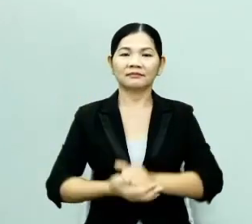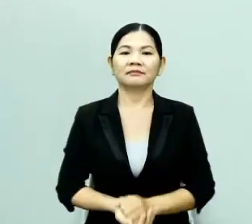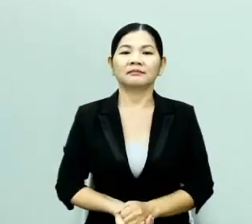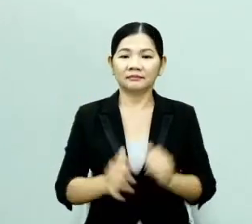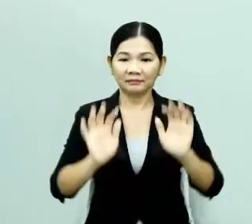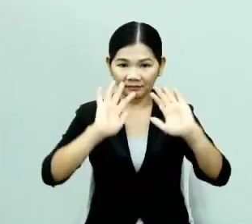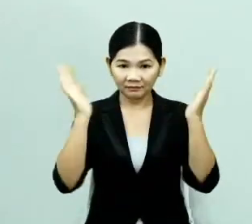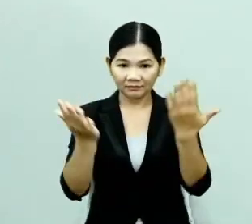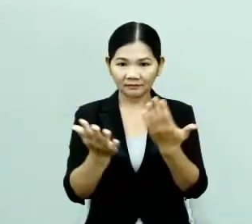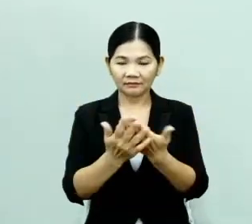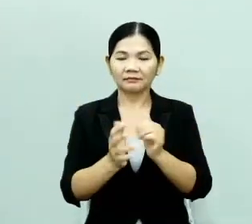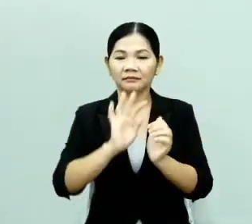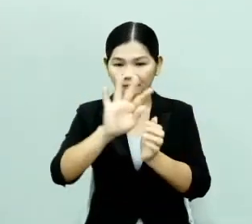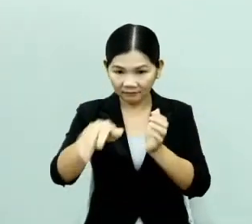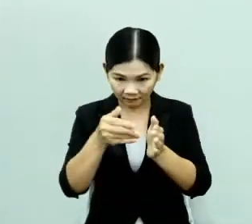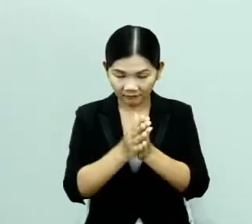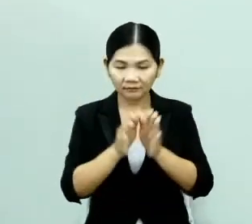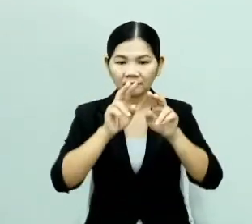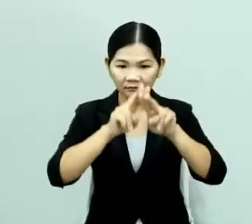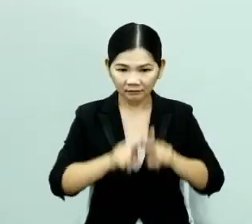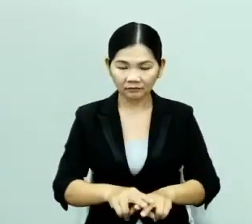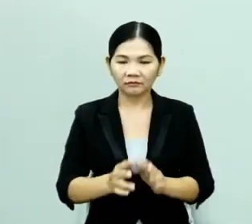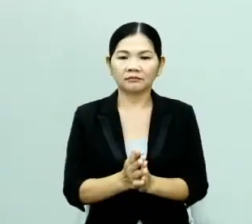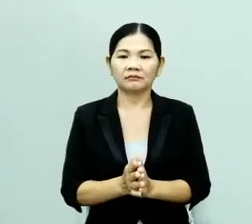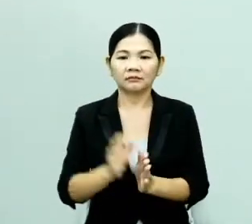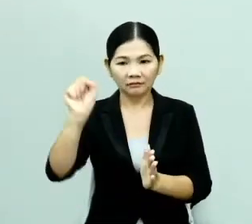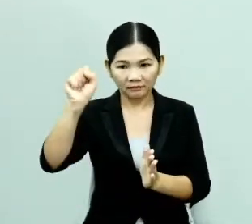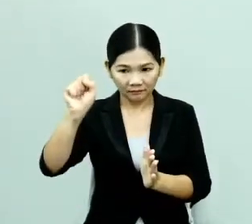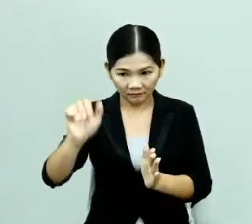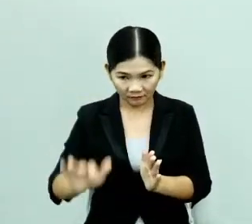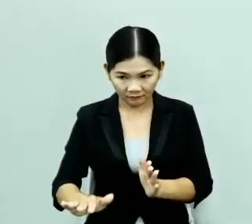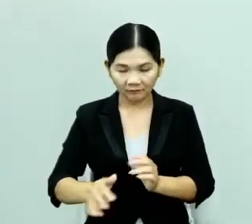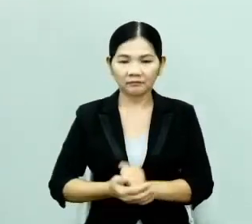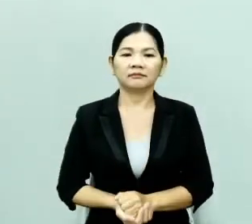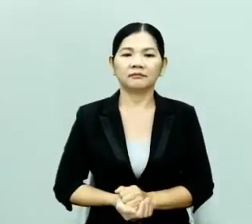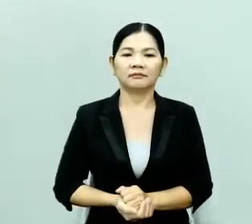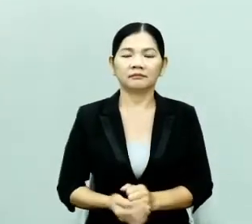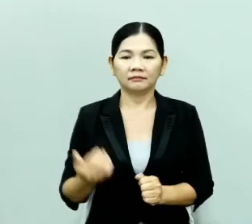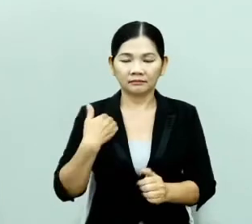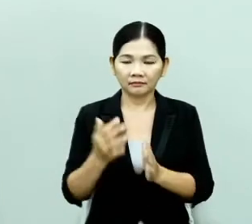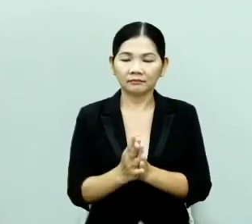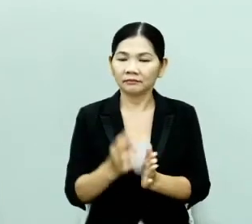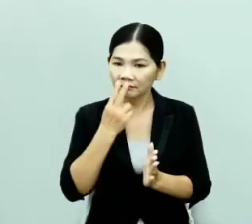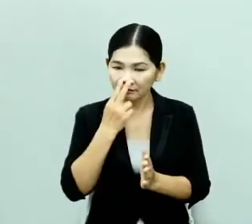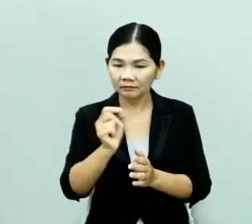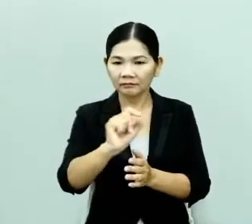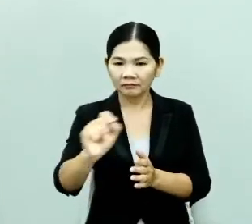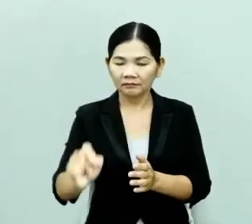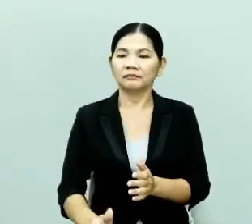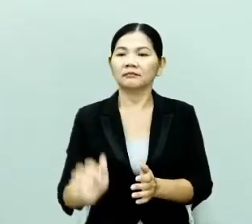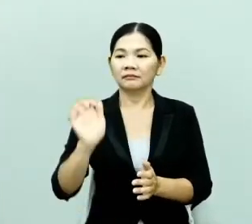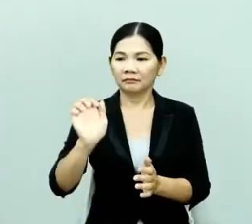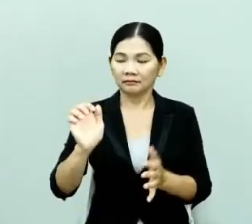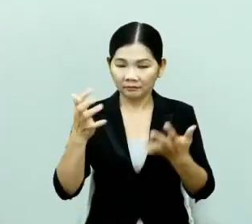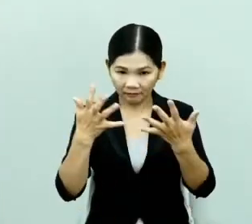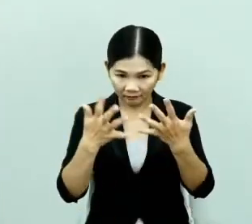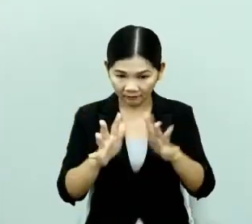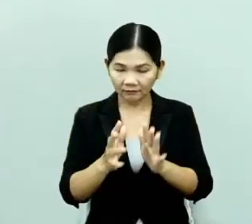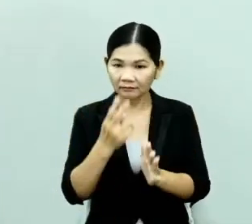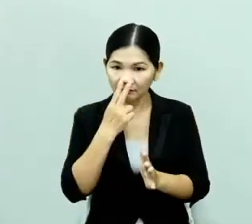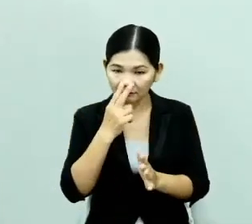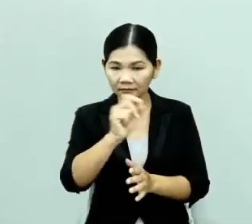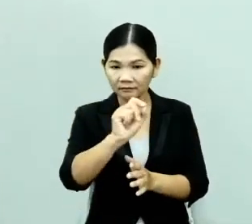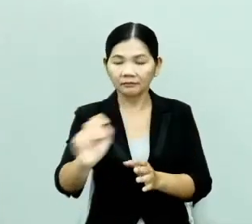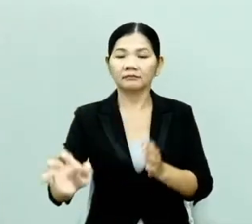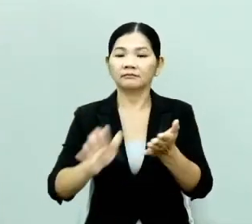ស្ចារ្យទាំងអស់គ្នាអរគុណកូនអង្គុយចោះហើយកូនទុកក្តារឈ្នួនចាអញ្ចឹងឥឡូវយើងបានសរសេរអសចរួចរាល់ហើយឃើញថាកូនស